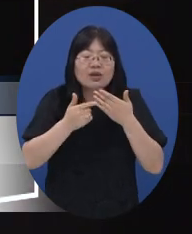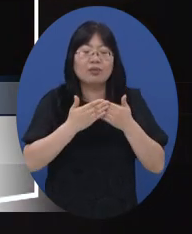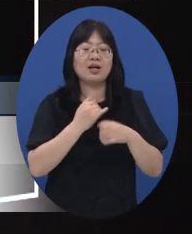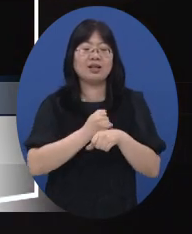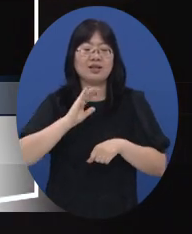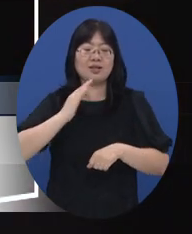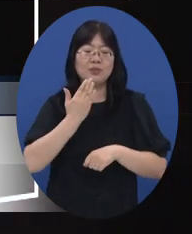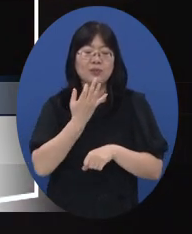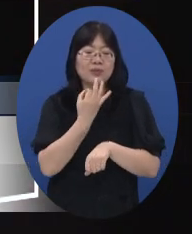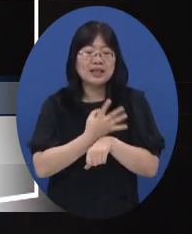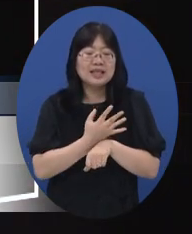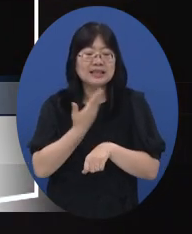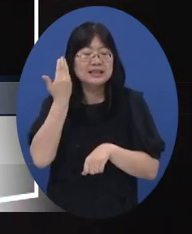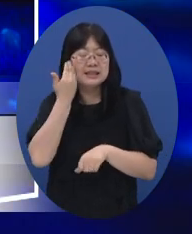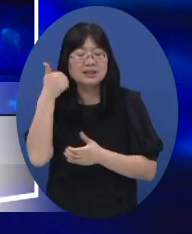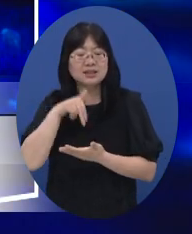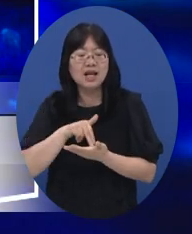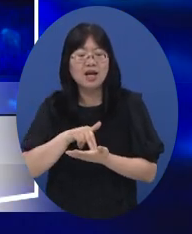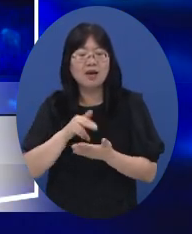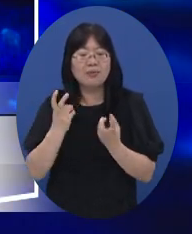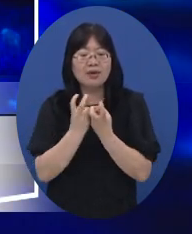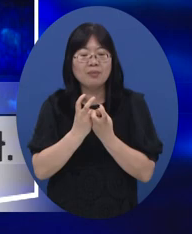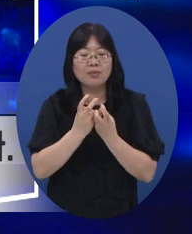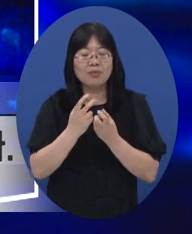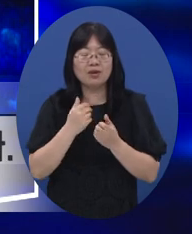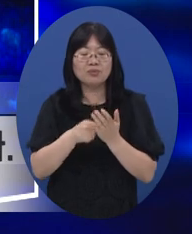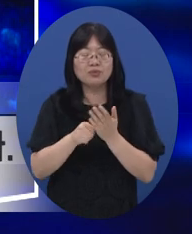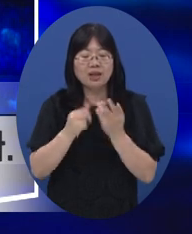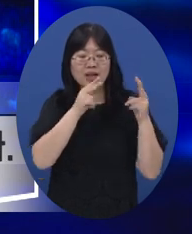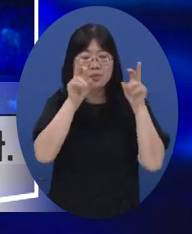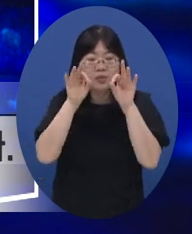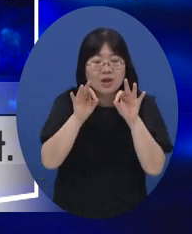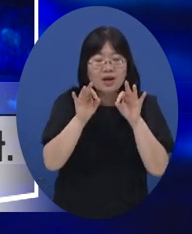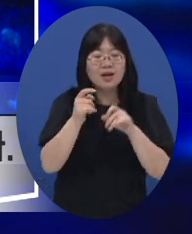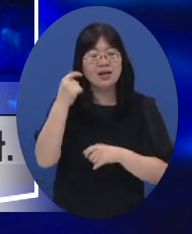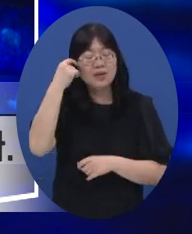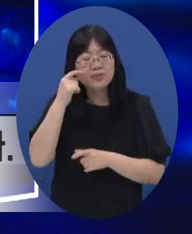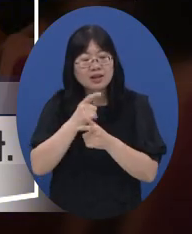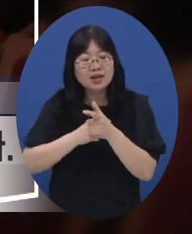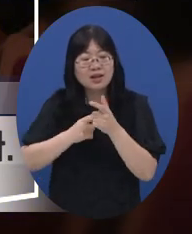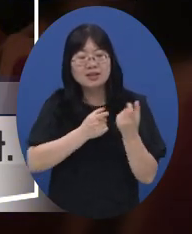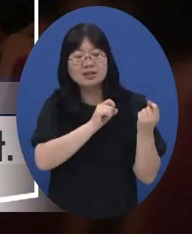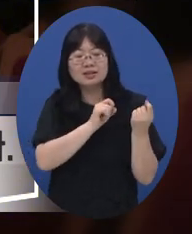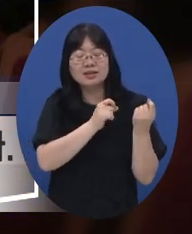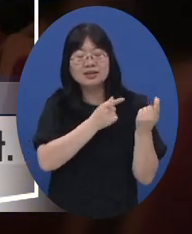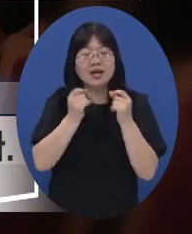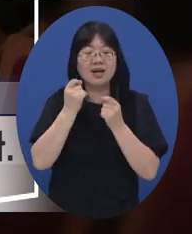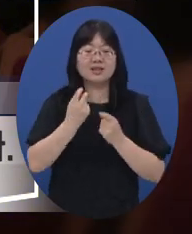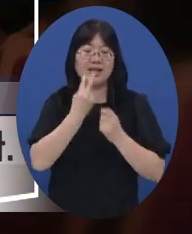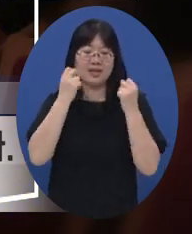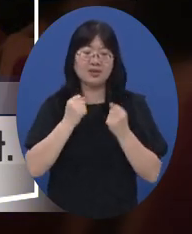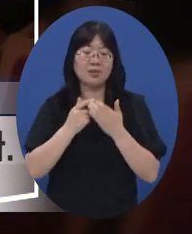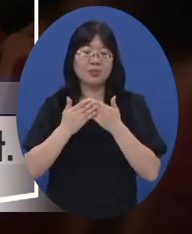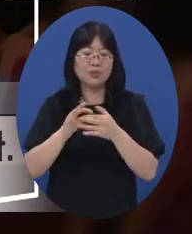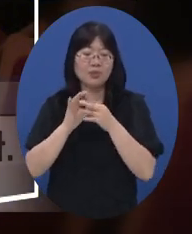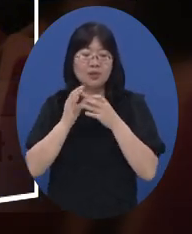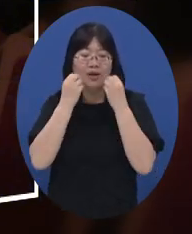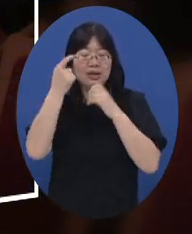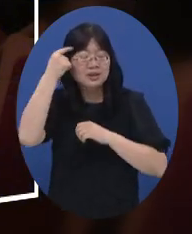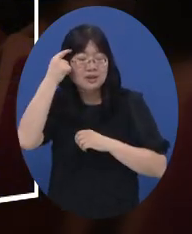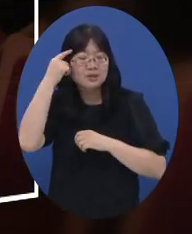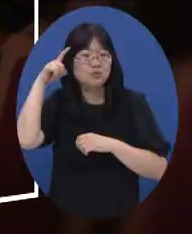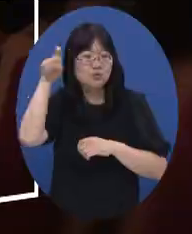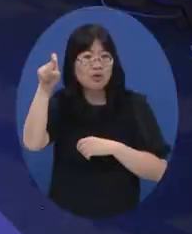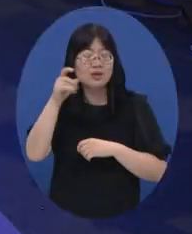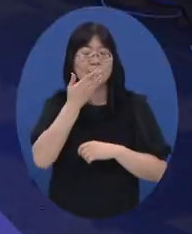intellectuelle. Et ça, ça permet d'avoir une expérience, un souvenir beaucoup